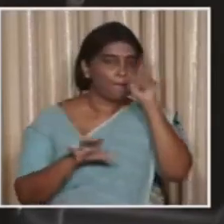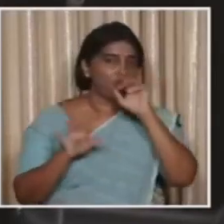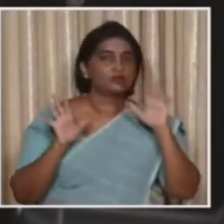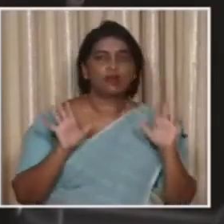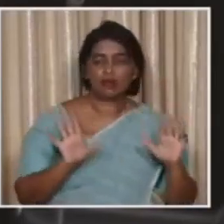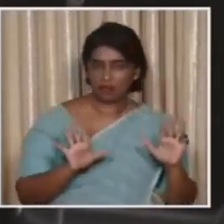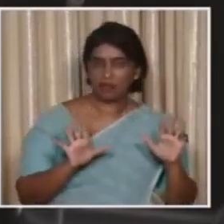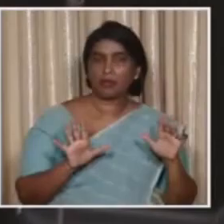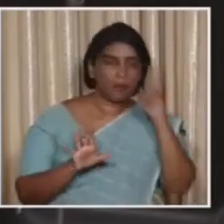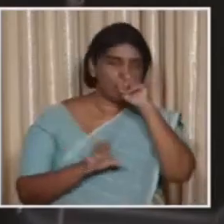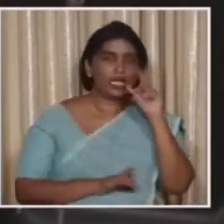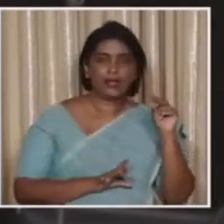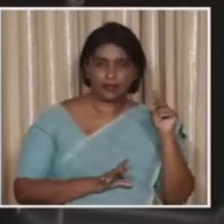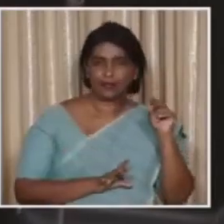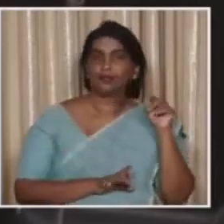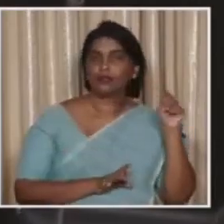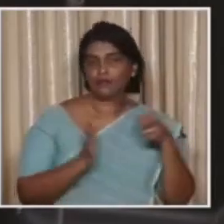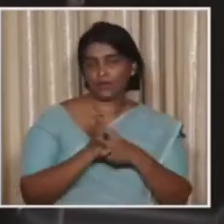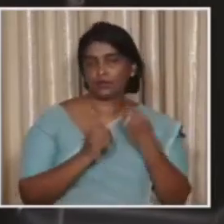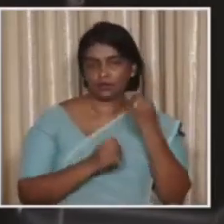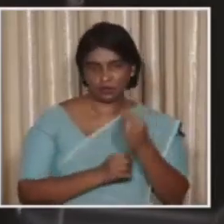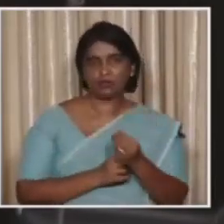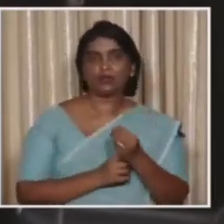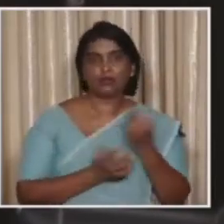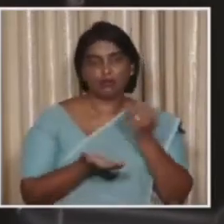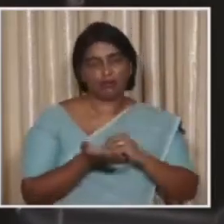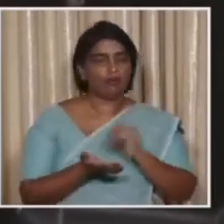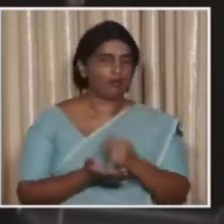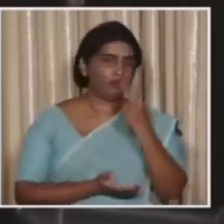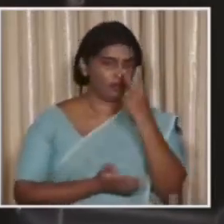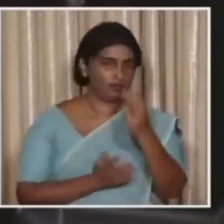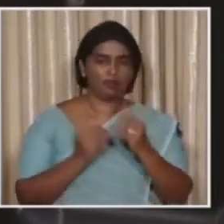9ක කාලයක් සඳහා මාස 11ක් කාලයක් සඳහා සමය වුණට ලබා දෙන්නේ දෙවතාවකදී.